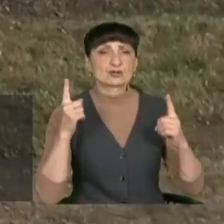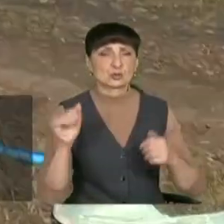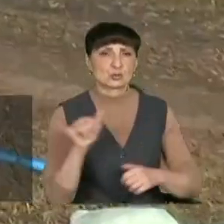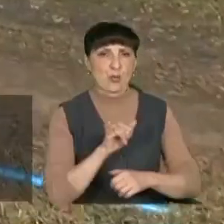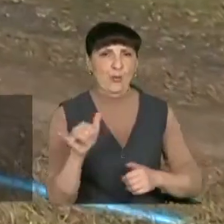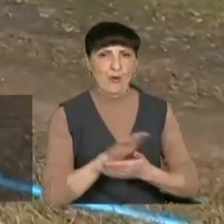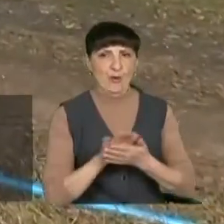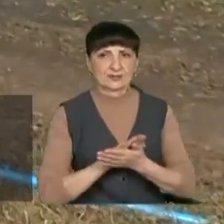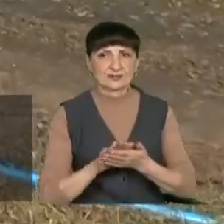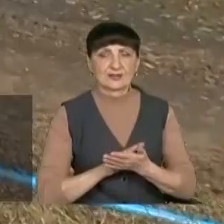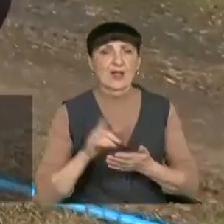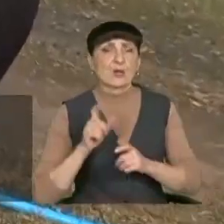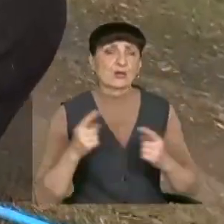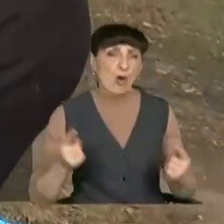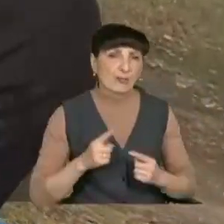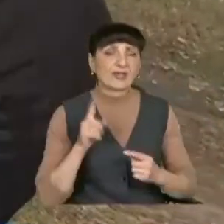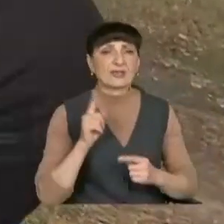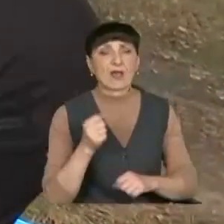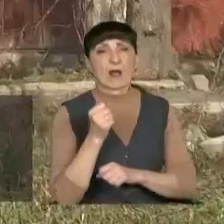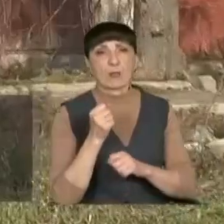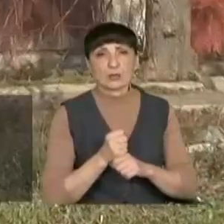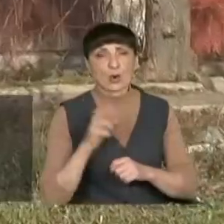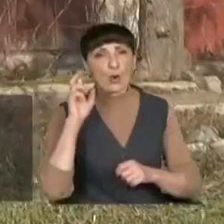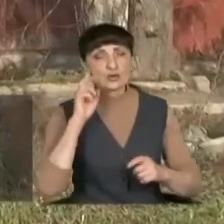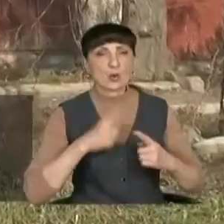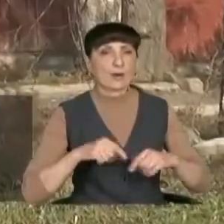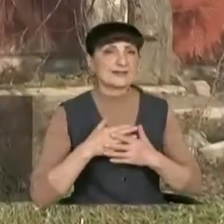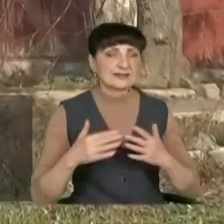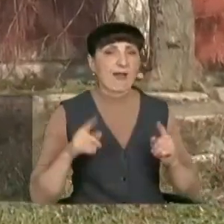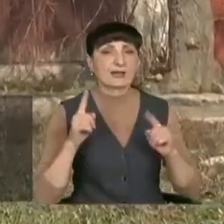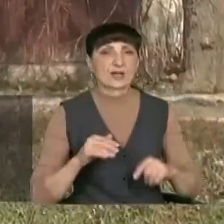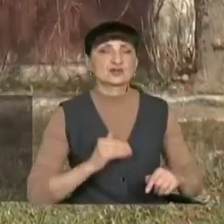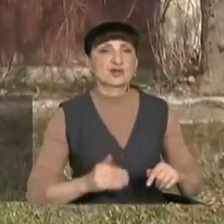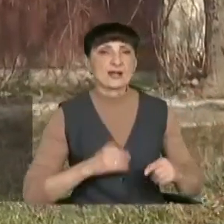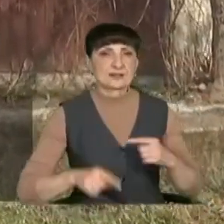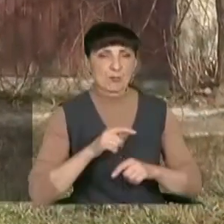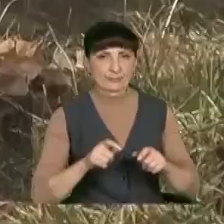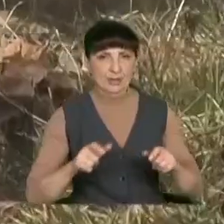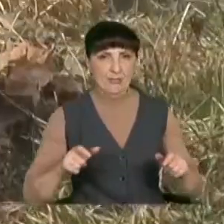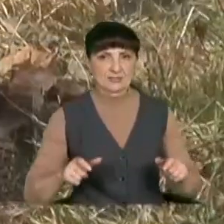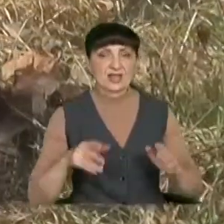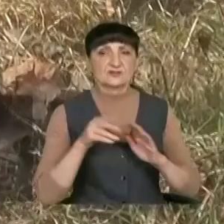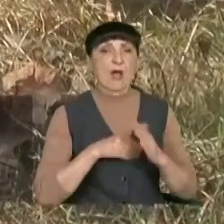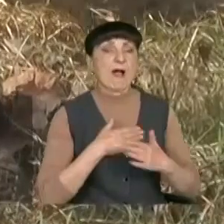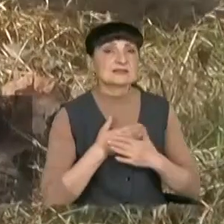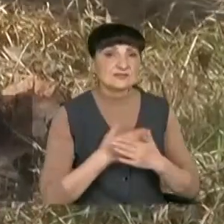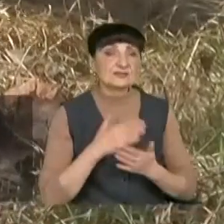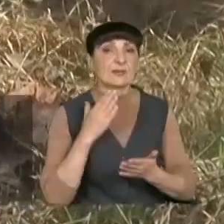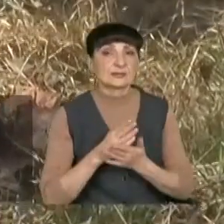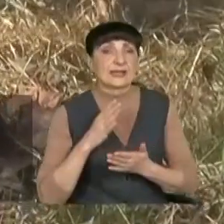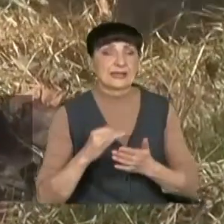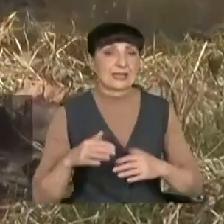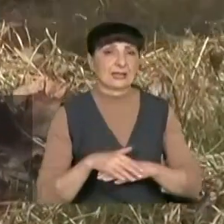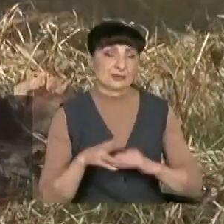субботник. Среди них как рядовые горожане, так и работники госорганизации, а также частные предприниматели. В числе активистов оказались и